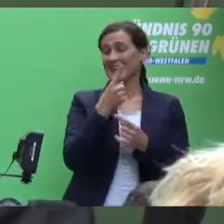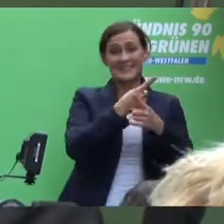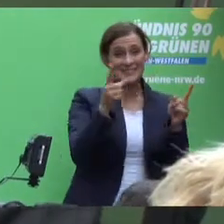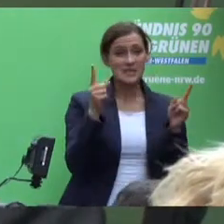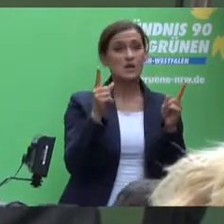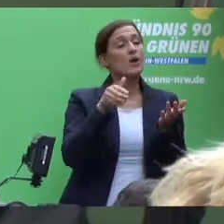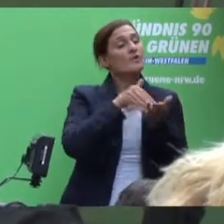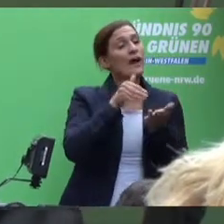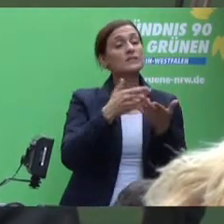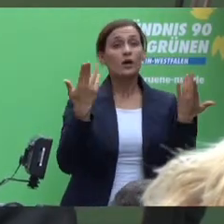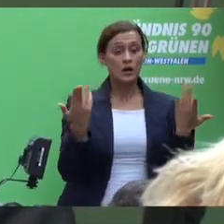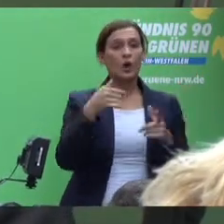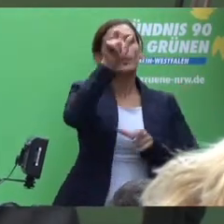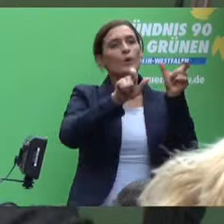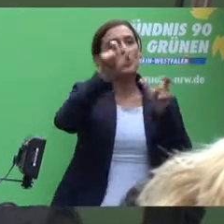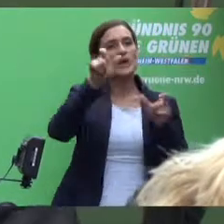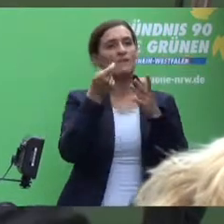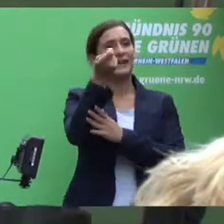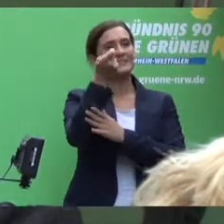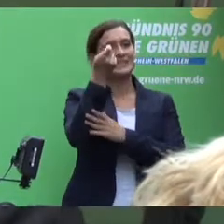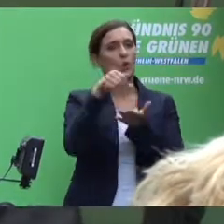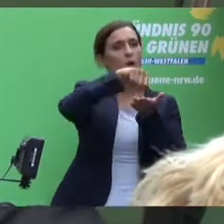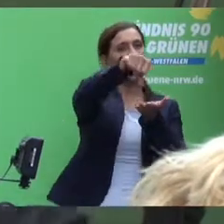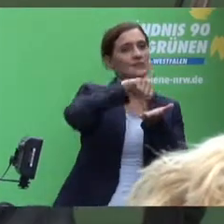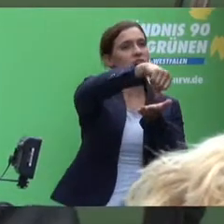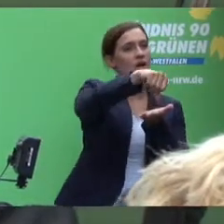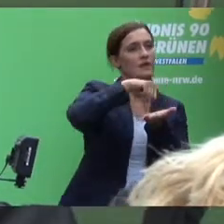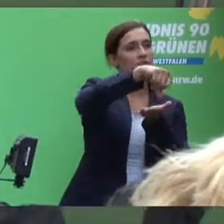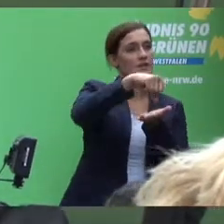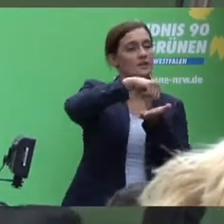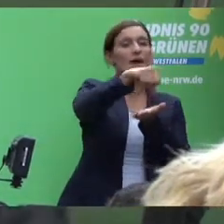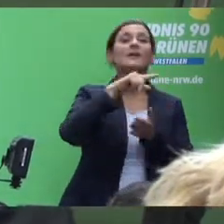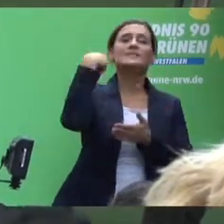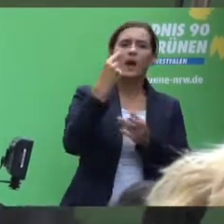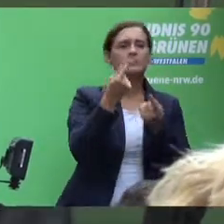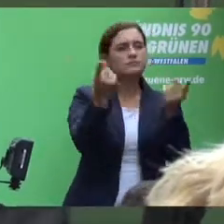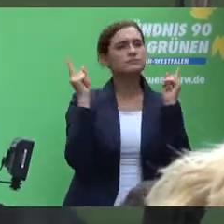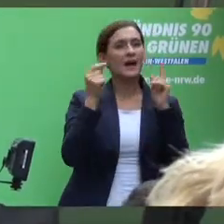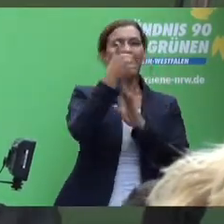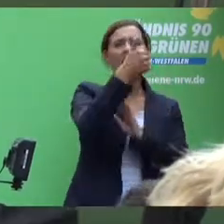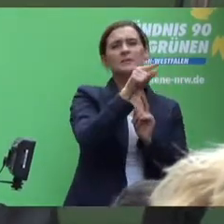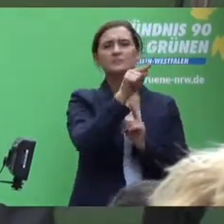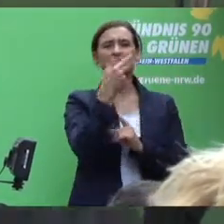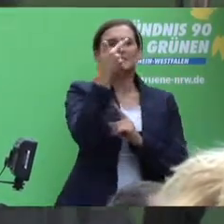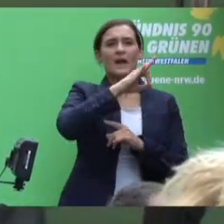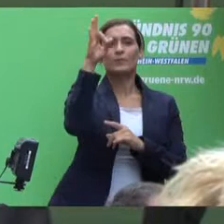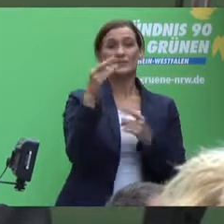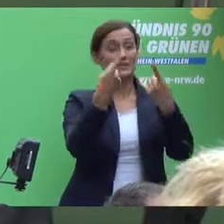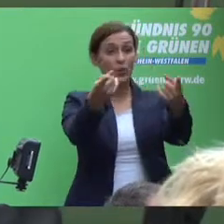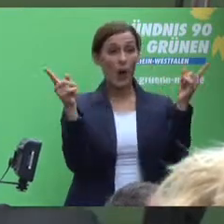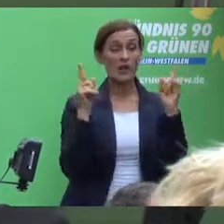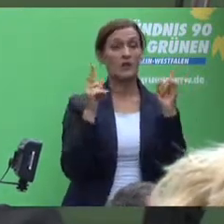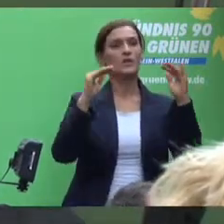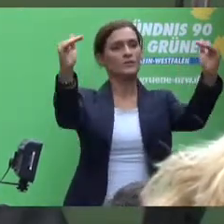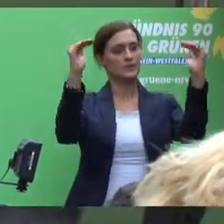die Bürgerversicherung einzahlen, dann wird für alle die Krankenversicherung um 1 bis 2 Prozentpunkte billiger